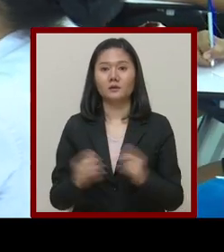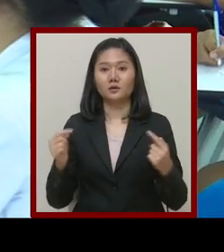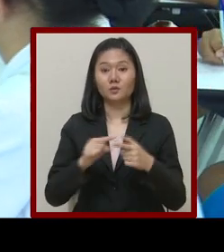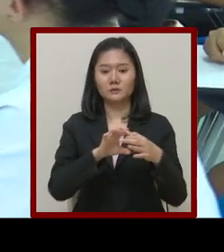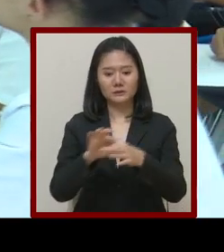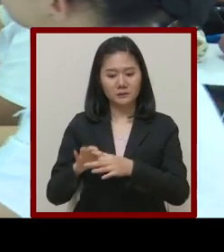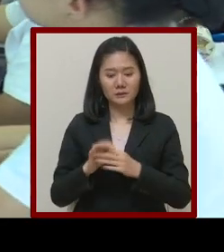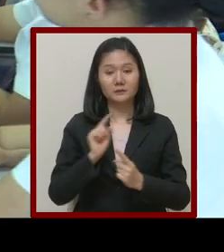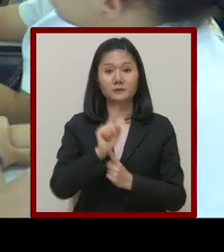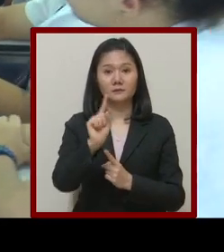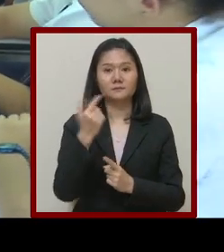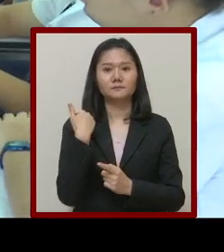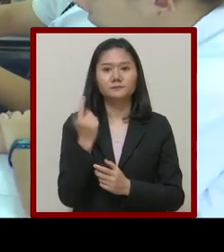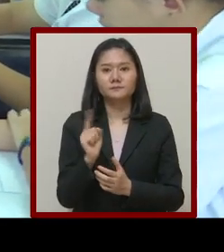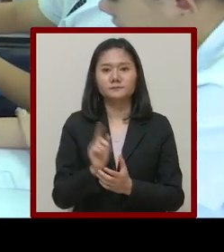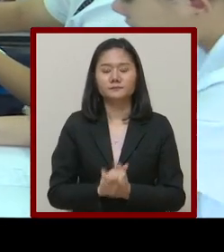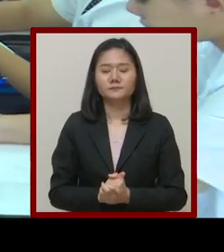ข้องส่วนแรกมีอะไรบ้างคะ